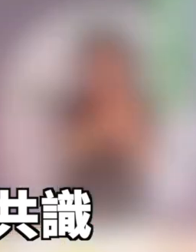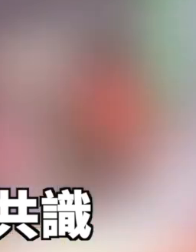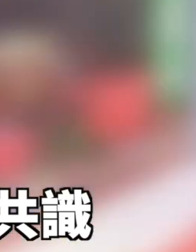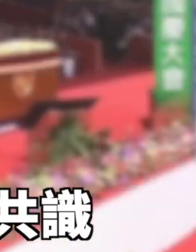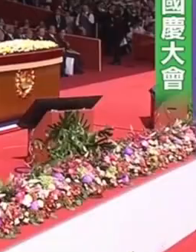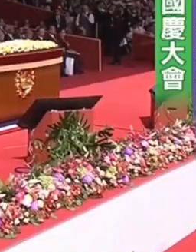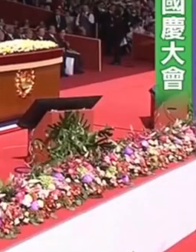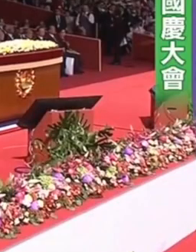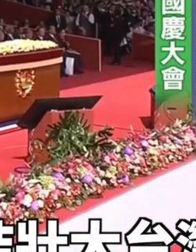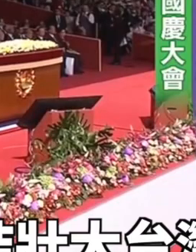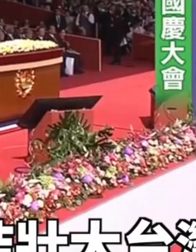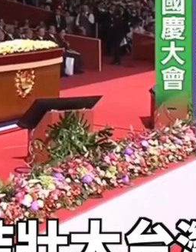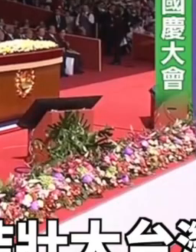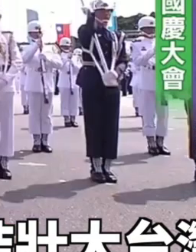的共识。